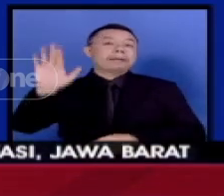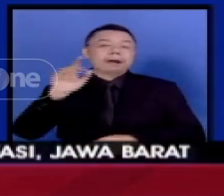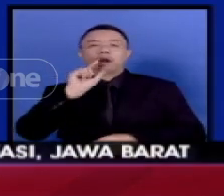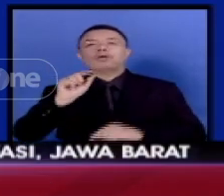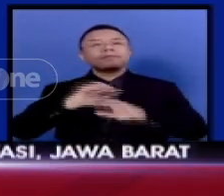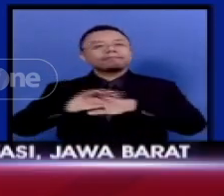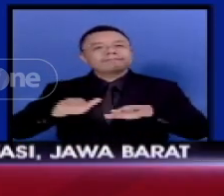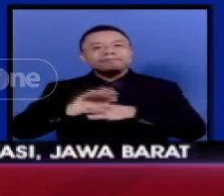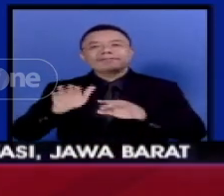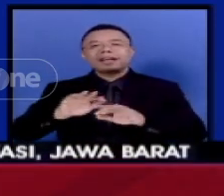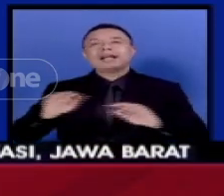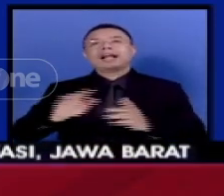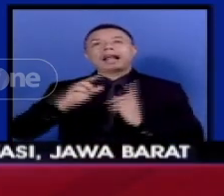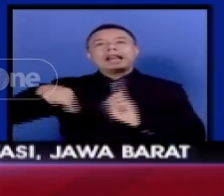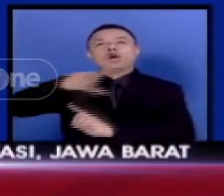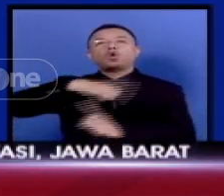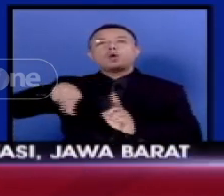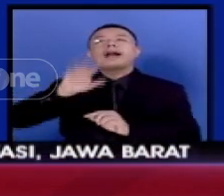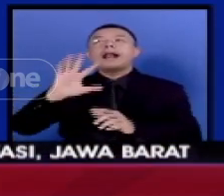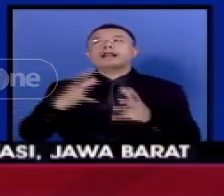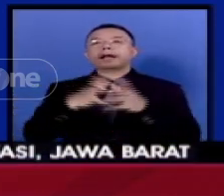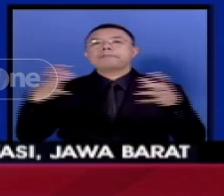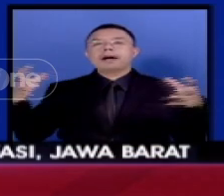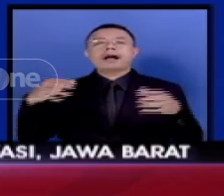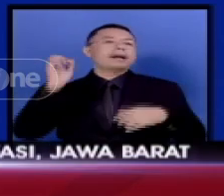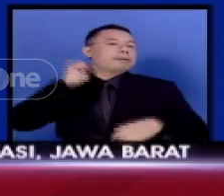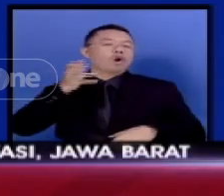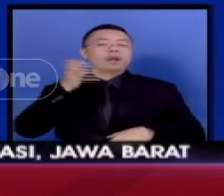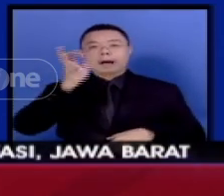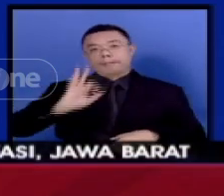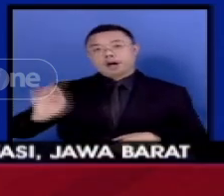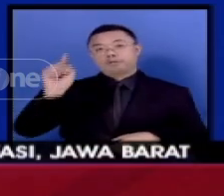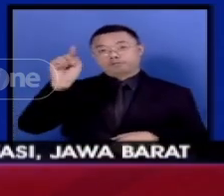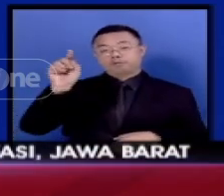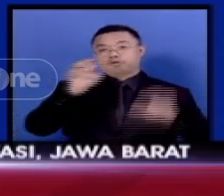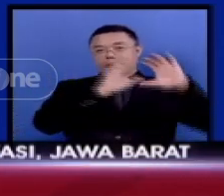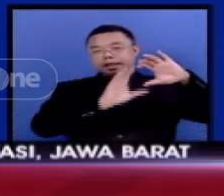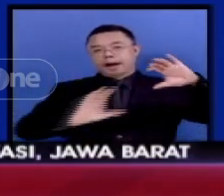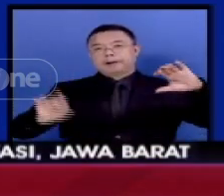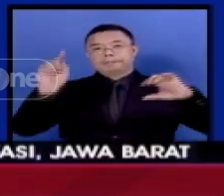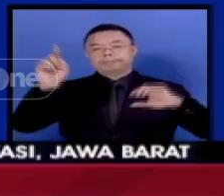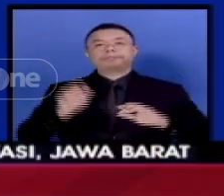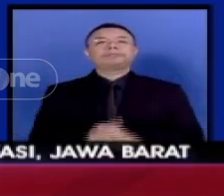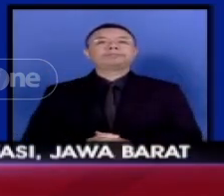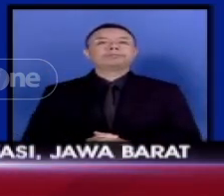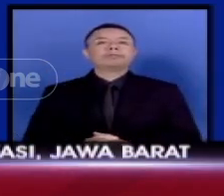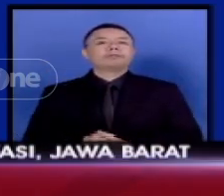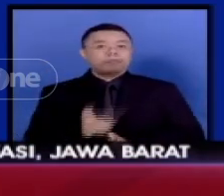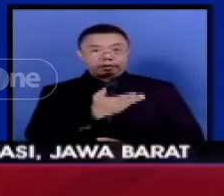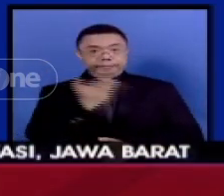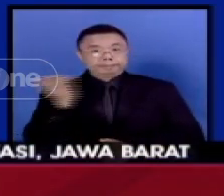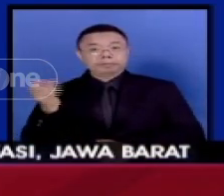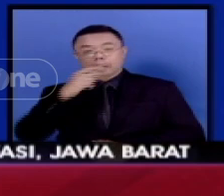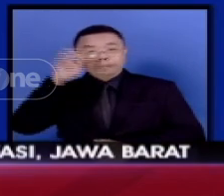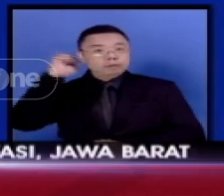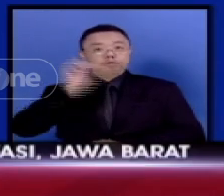yang dikembangkan juga Nantinya di ibukota negara Nusantara hadirin yang